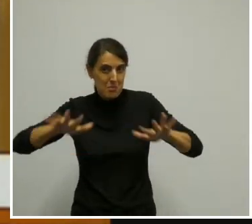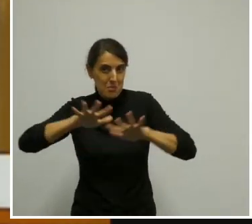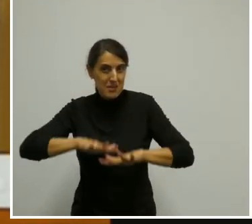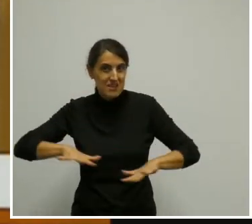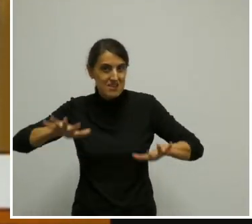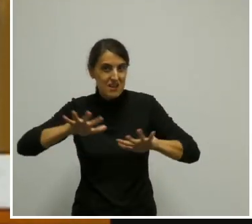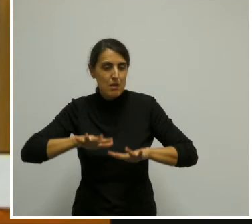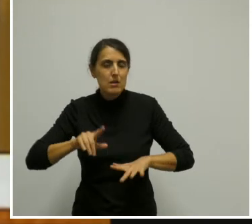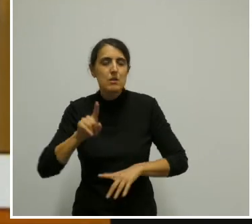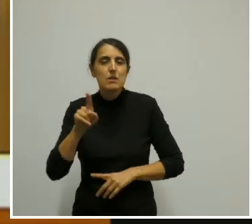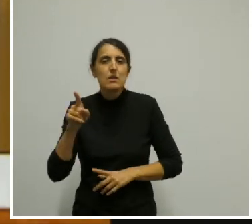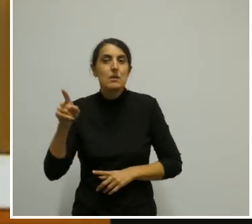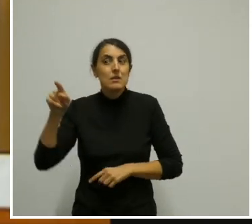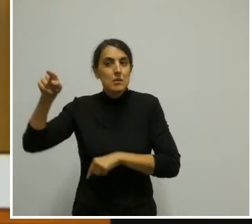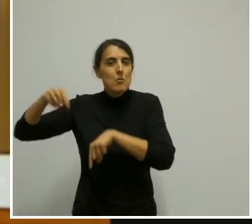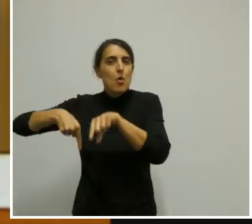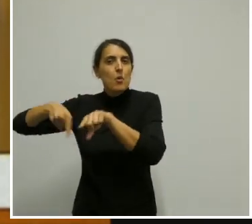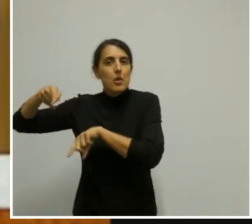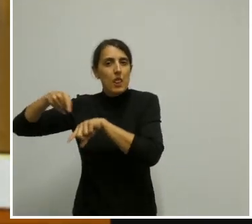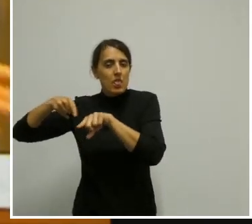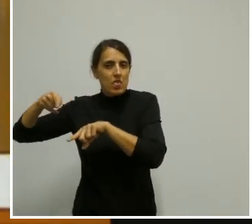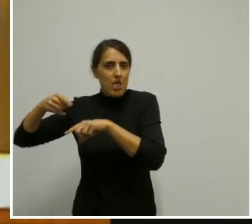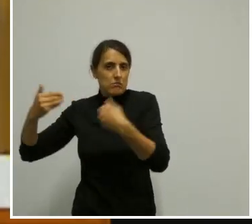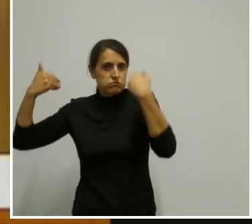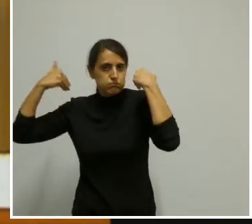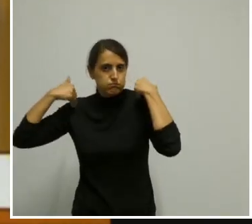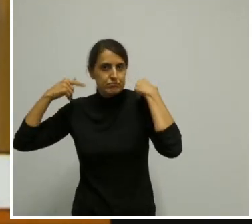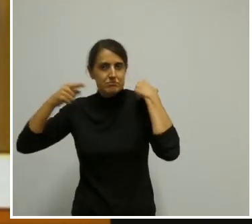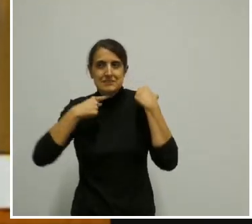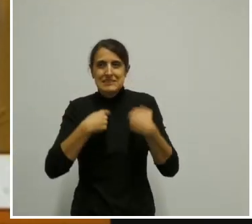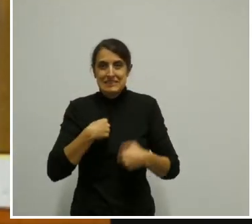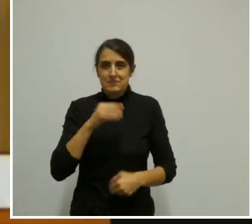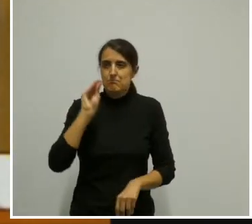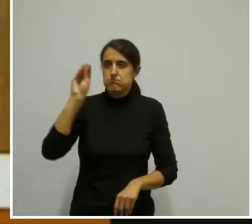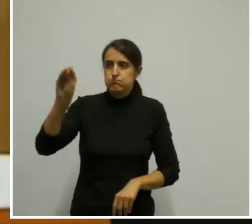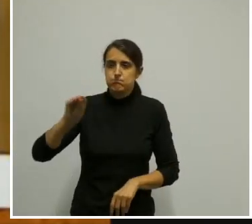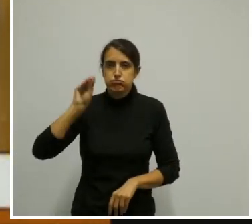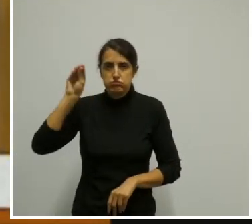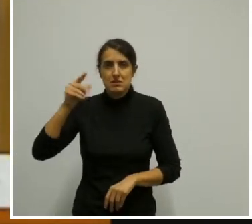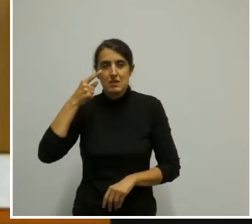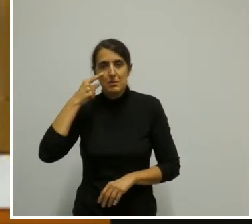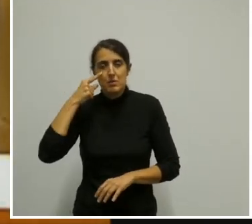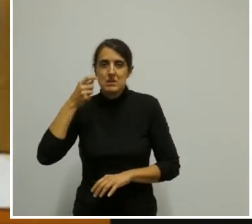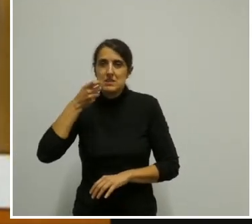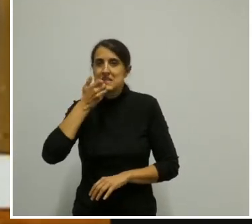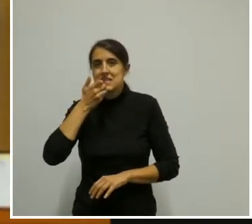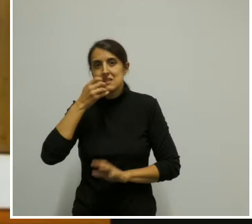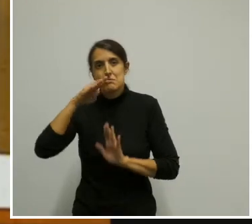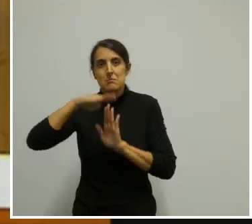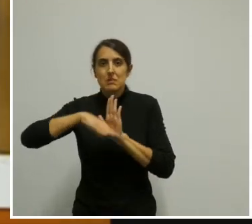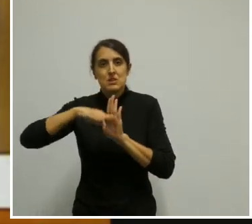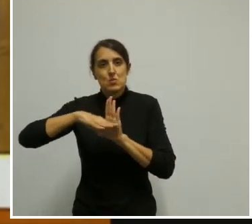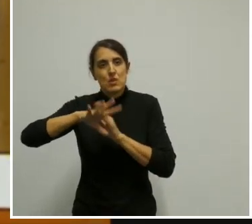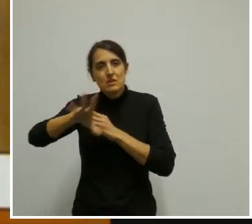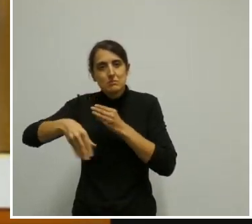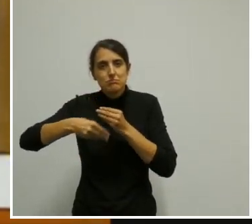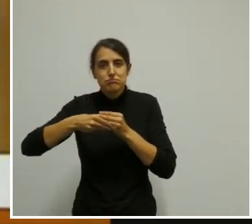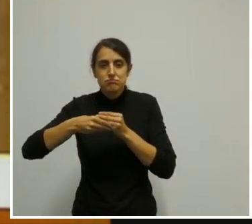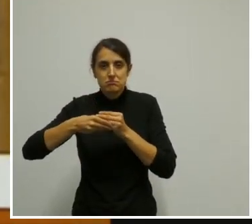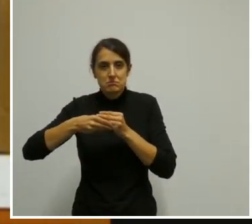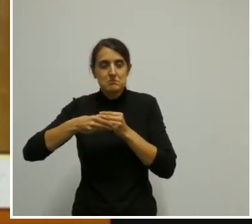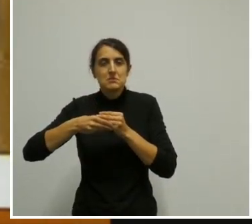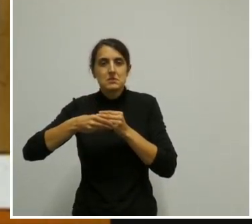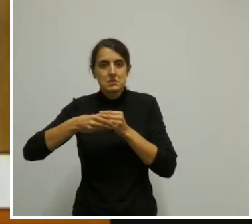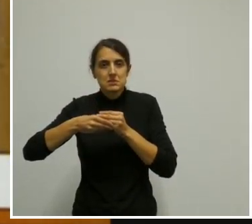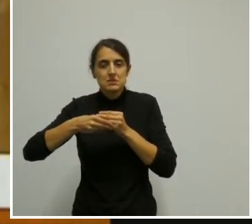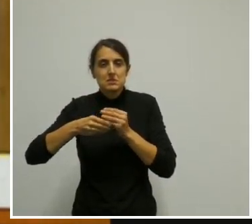s'està treballant des de mobilitat, insistirem, a veure si també podem fer mesures addicionals i en tot cas ja continuem,